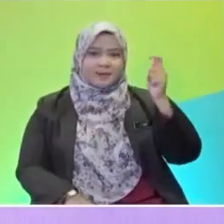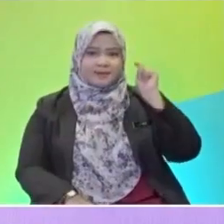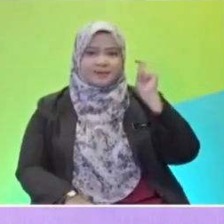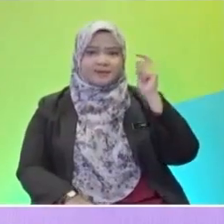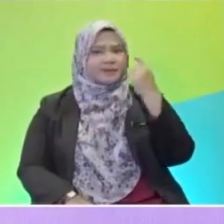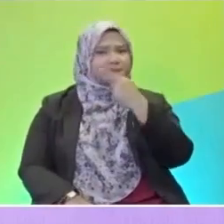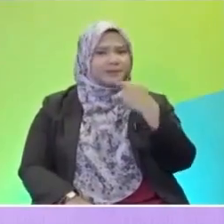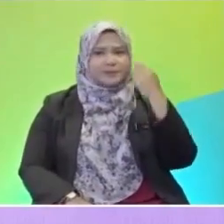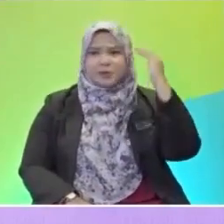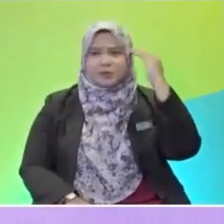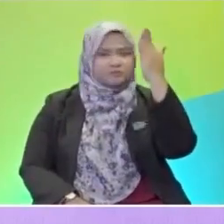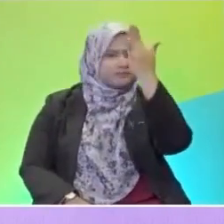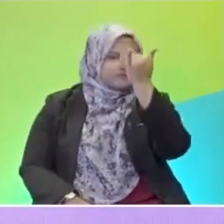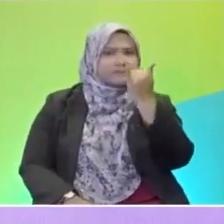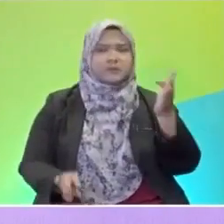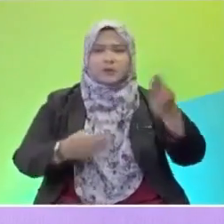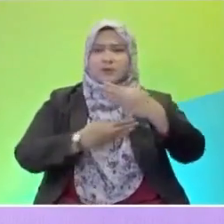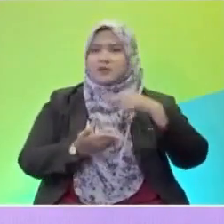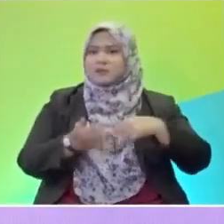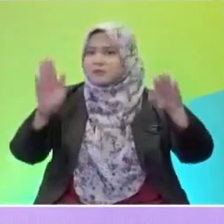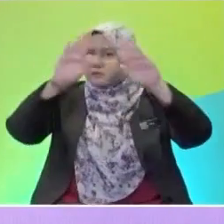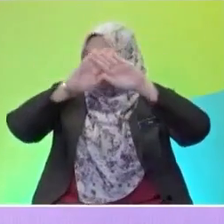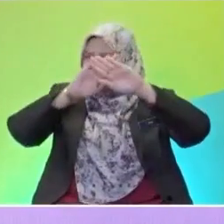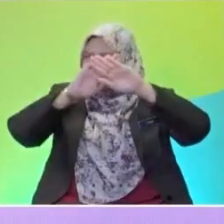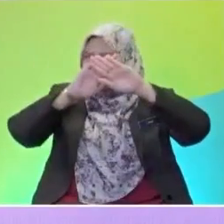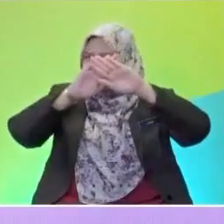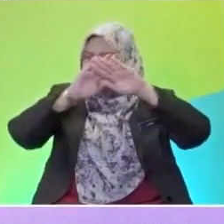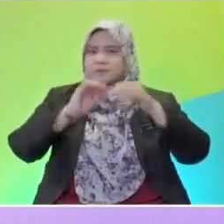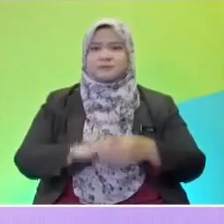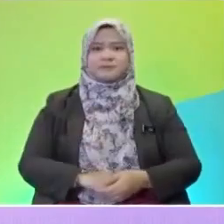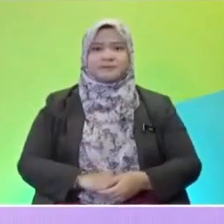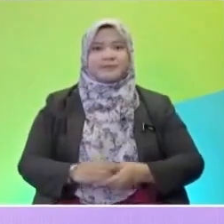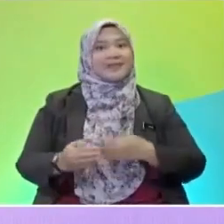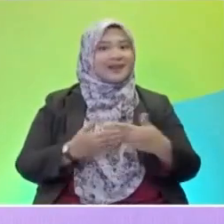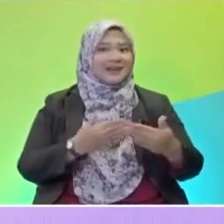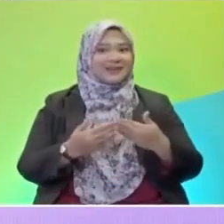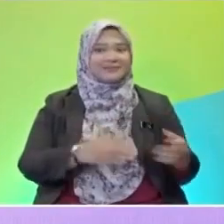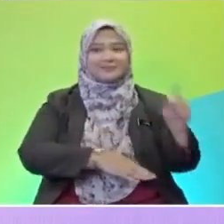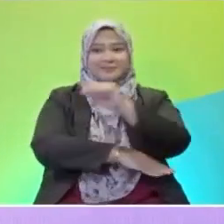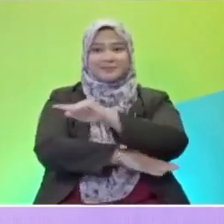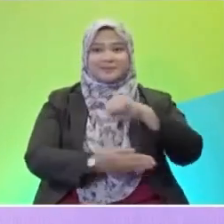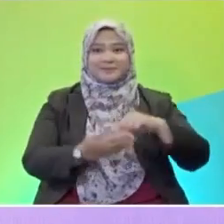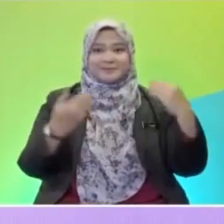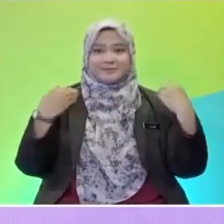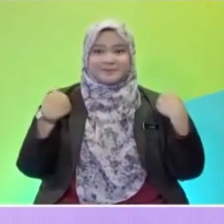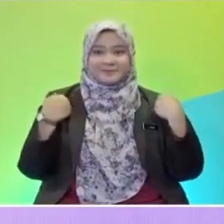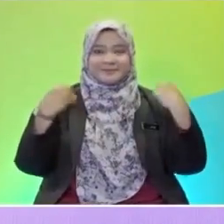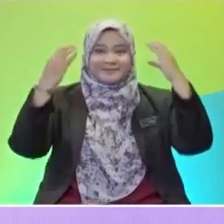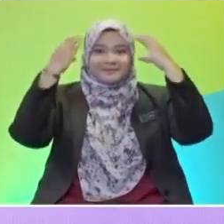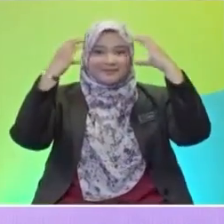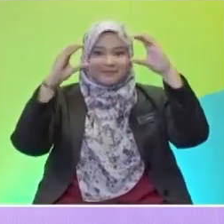tapi kita akan bawa seorang guru untuk ceritakan kepada kita karena ini itu jadi Silahkan